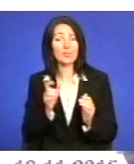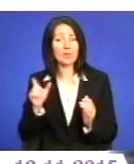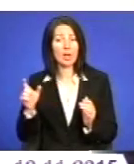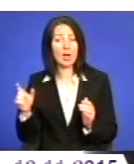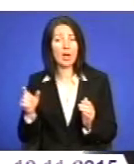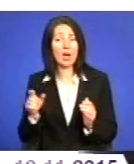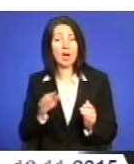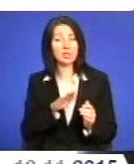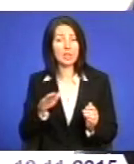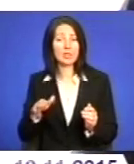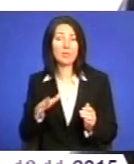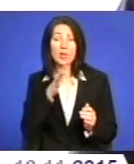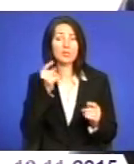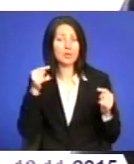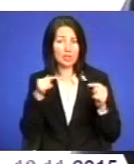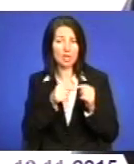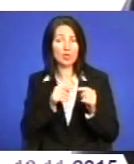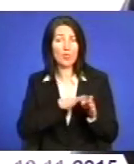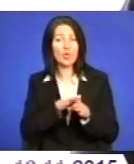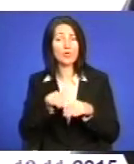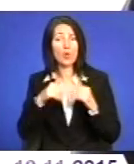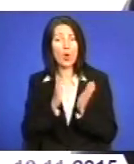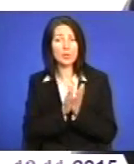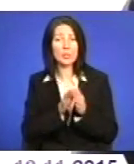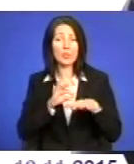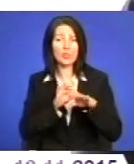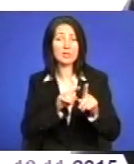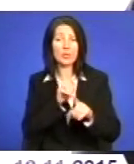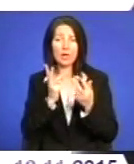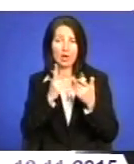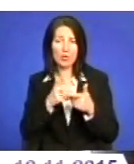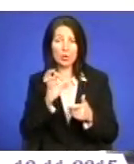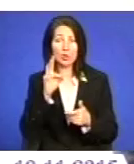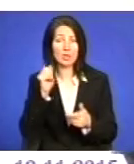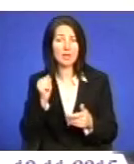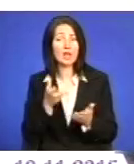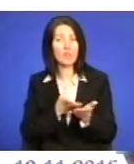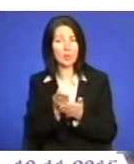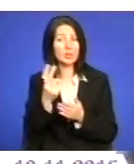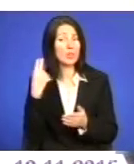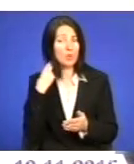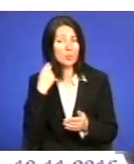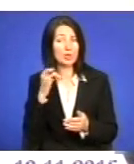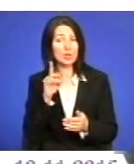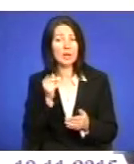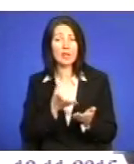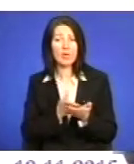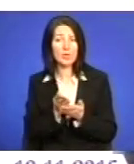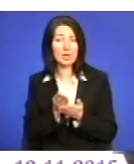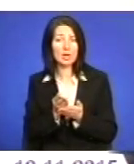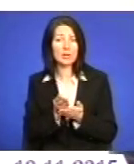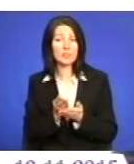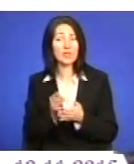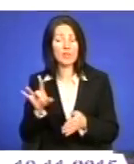дітям своєчасно у повному обсязі проводиться перерахунок соціальних виплат. Заборгованості по соціальних виплатах